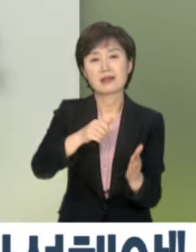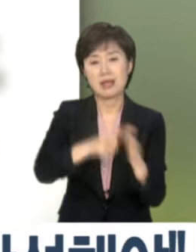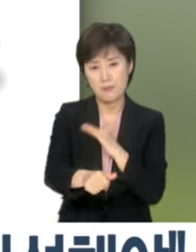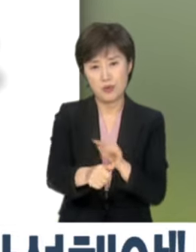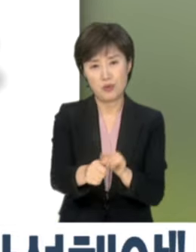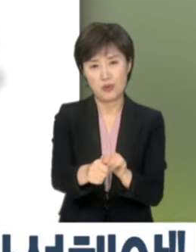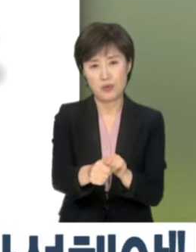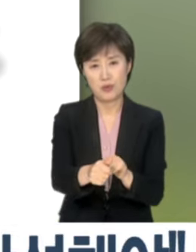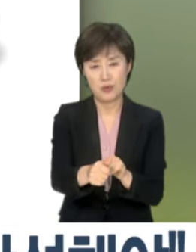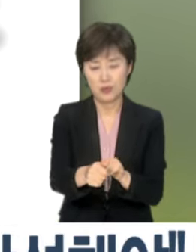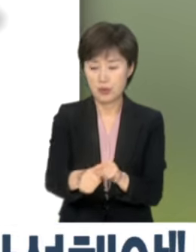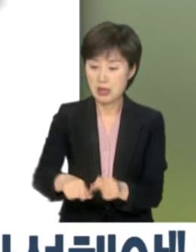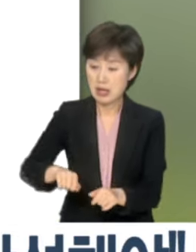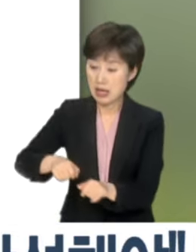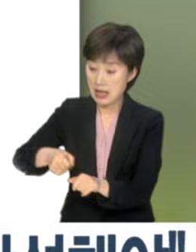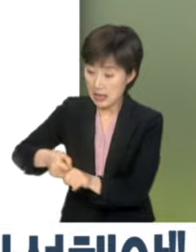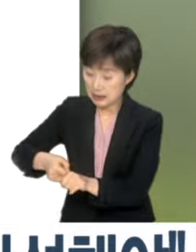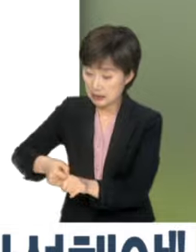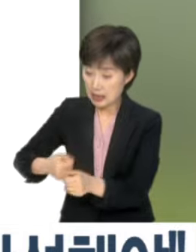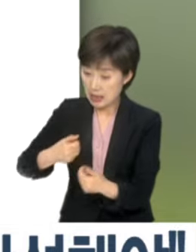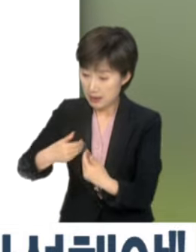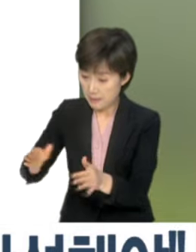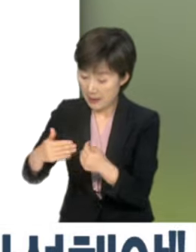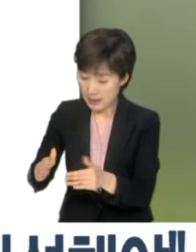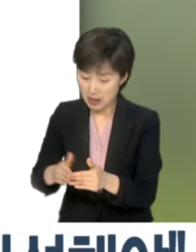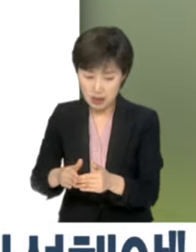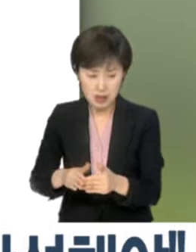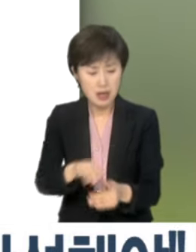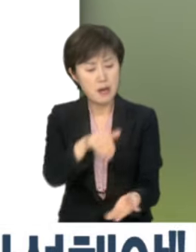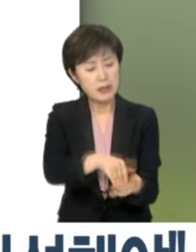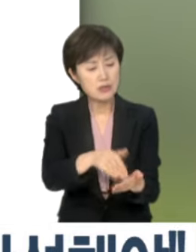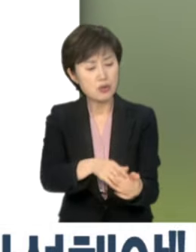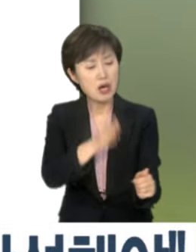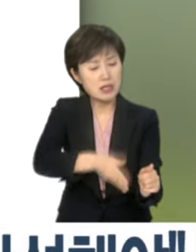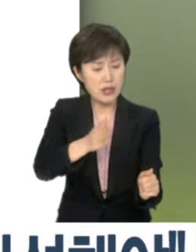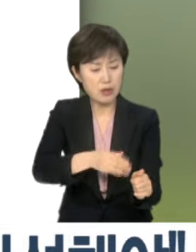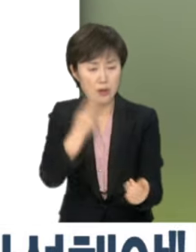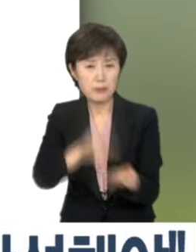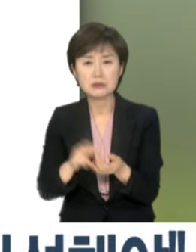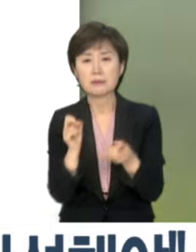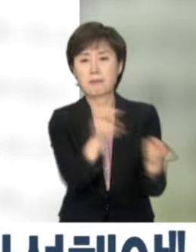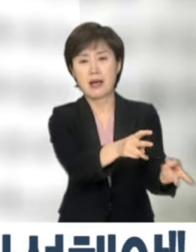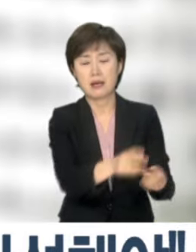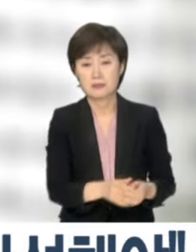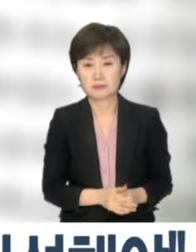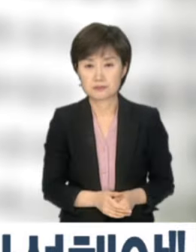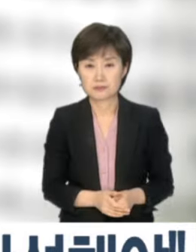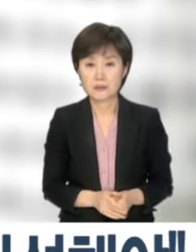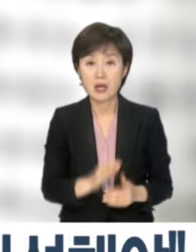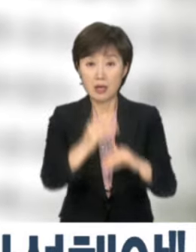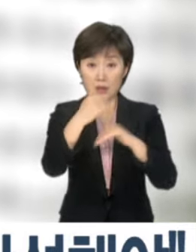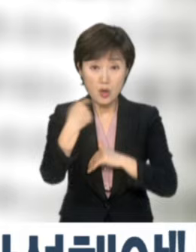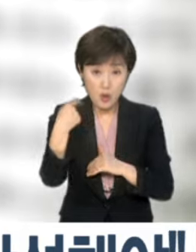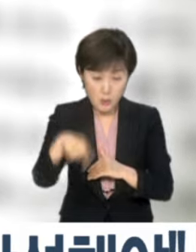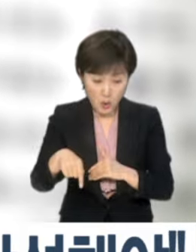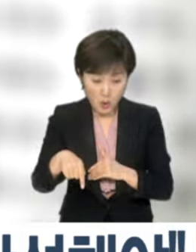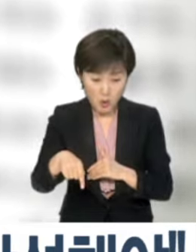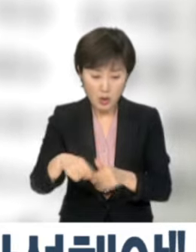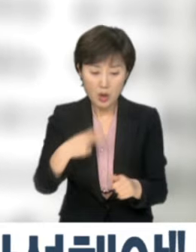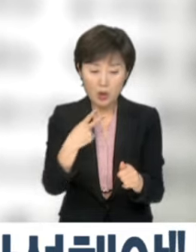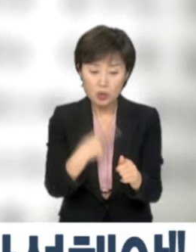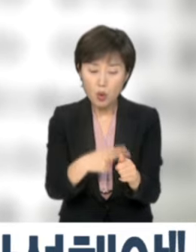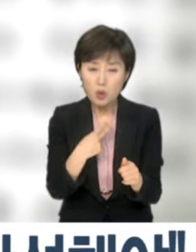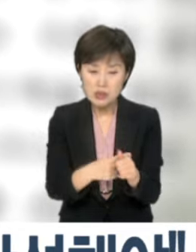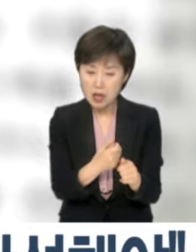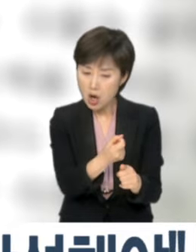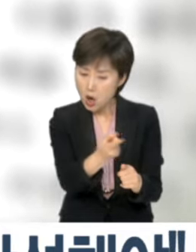자행된 학대를 반송해야 한다는 익명의 내부 서까지 나왔습니다 서에는 일부 보육교사를